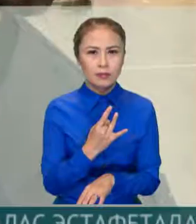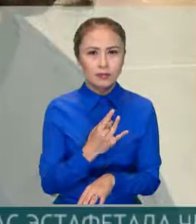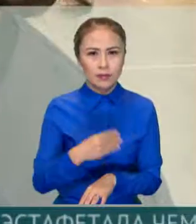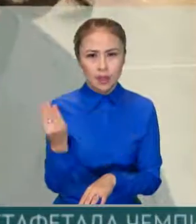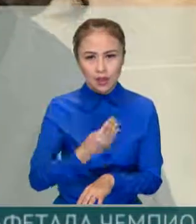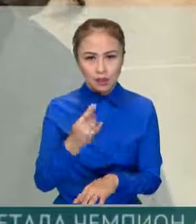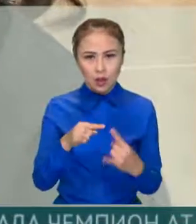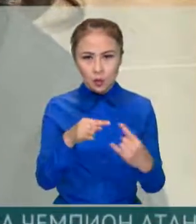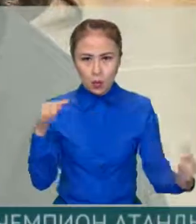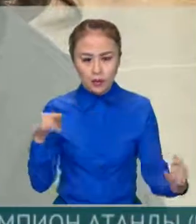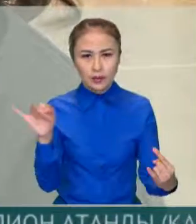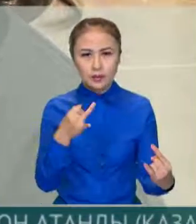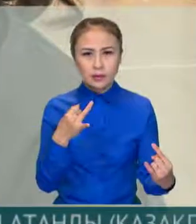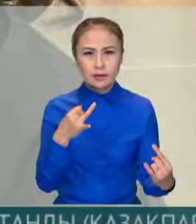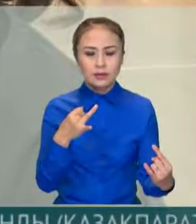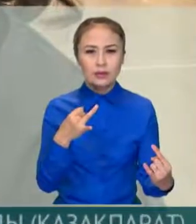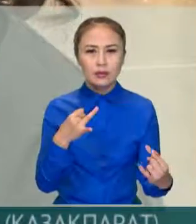Настольный теннис және бесік